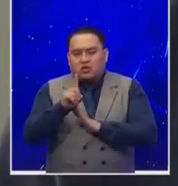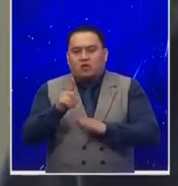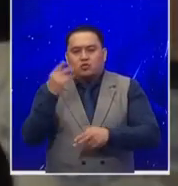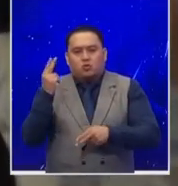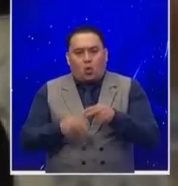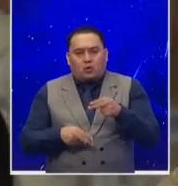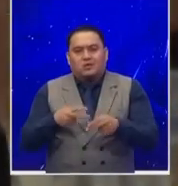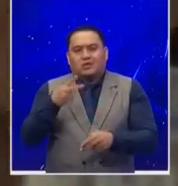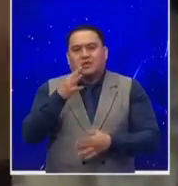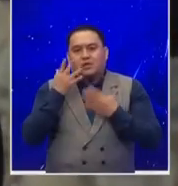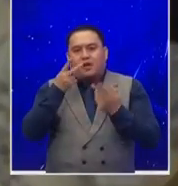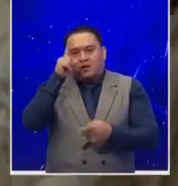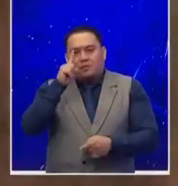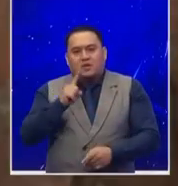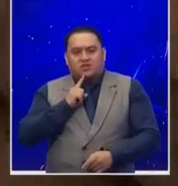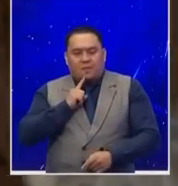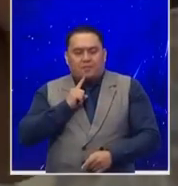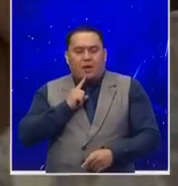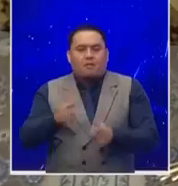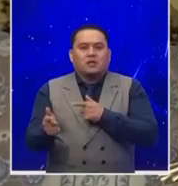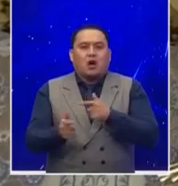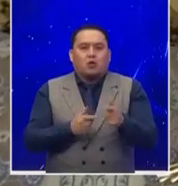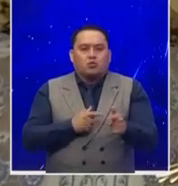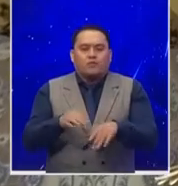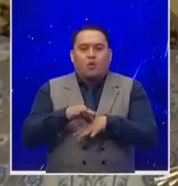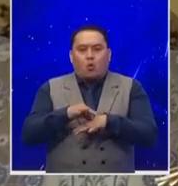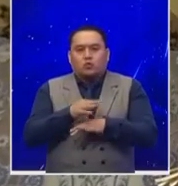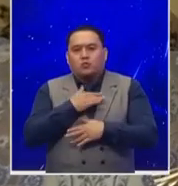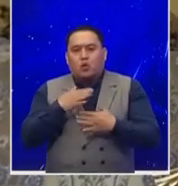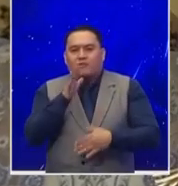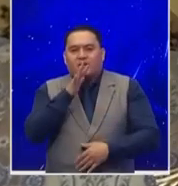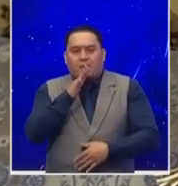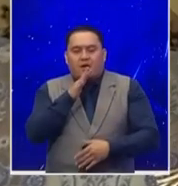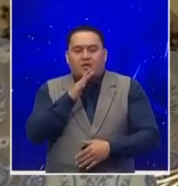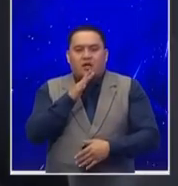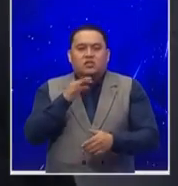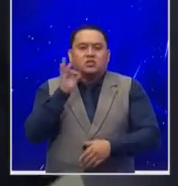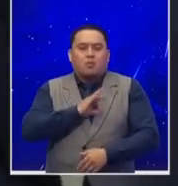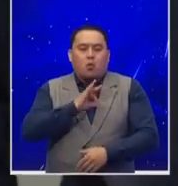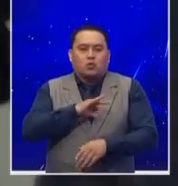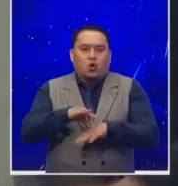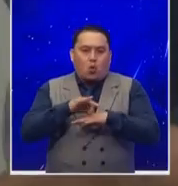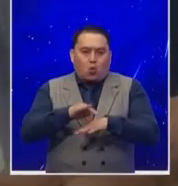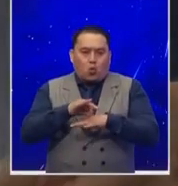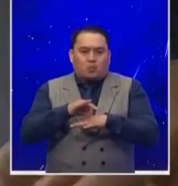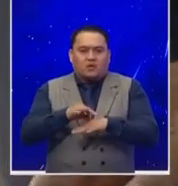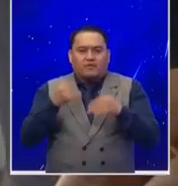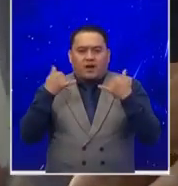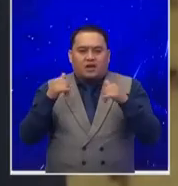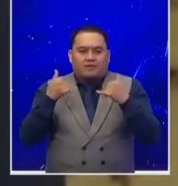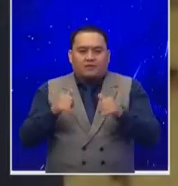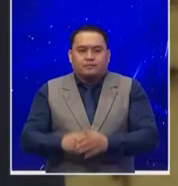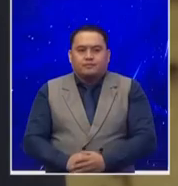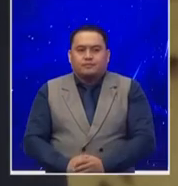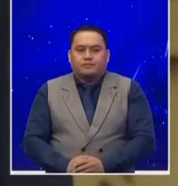то в среднем требуется 1 месяц, поскольку на подготовку кожи уходит много времени. В основном используется кожа крупного скота.